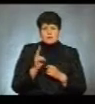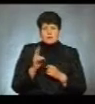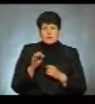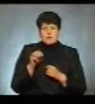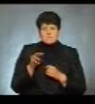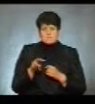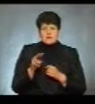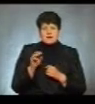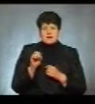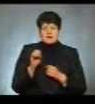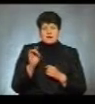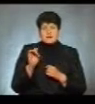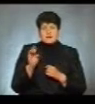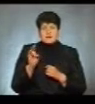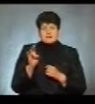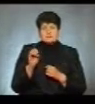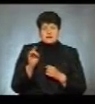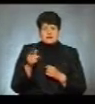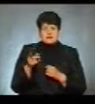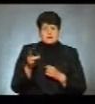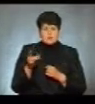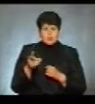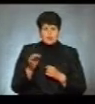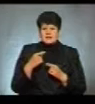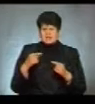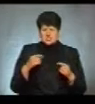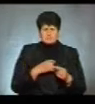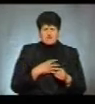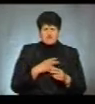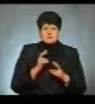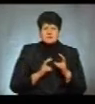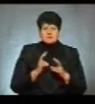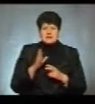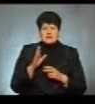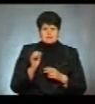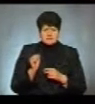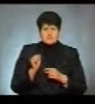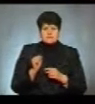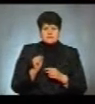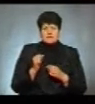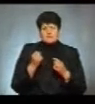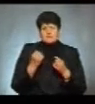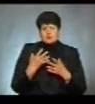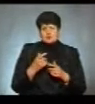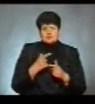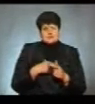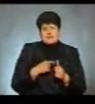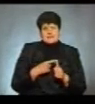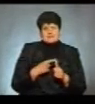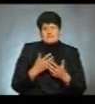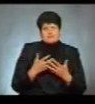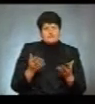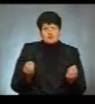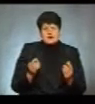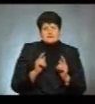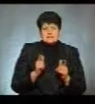Тернопількомунерго. Оця організація, можу сказати. Інші приватні підприємства, які себе називають управителем, ну вони себе виключно називають управителем, але